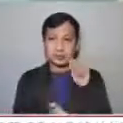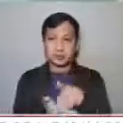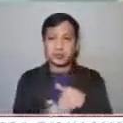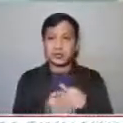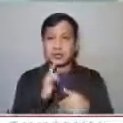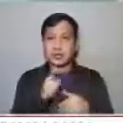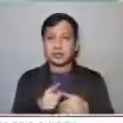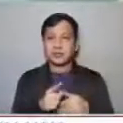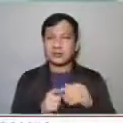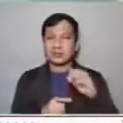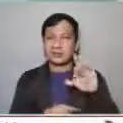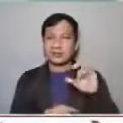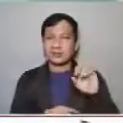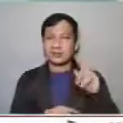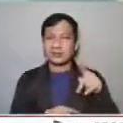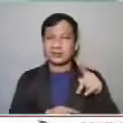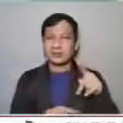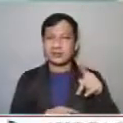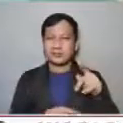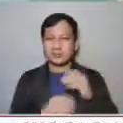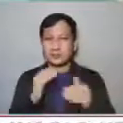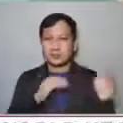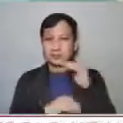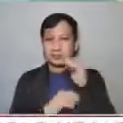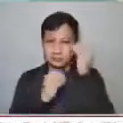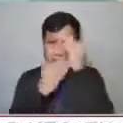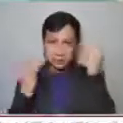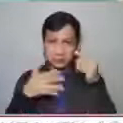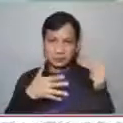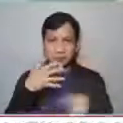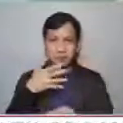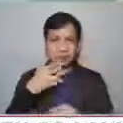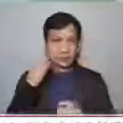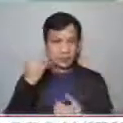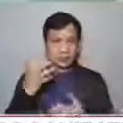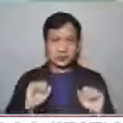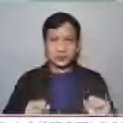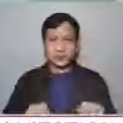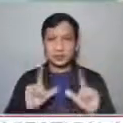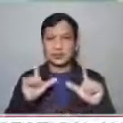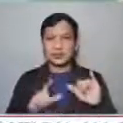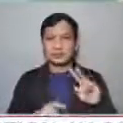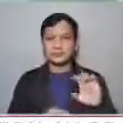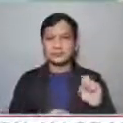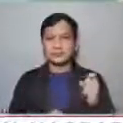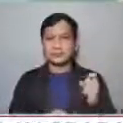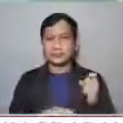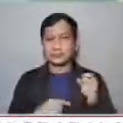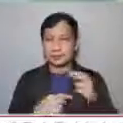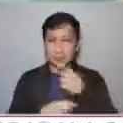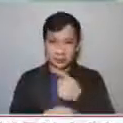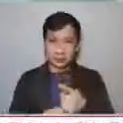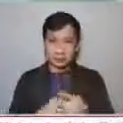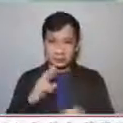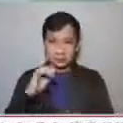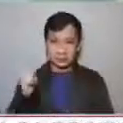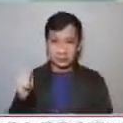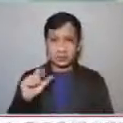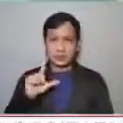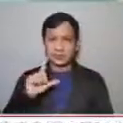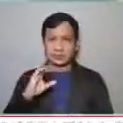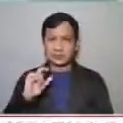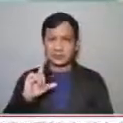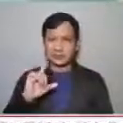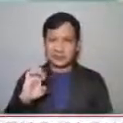Sa harap ng pag-aalboruto ng Bulkang Taal, tuturukan ang bakuna na ang mga first responder, bakwit at